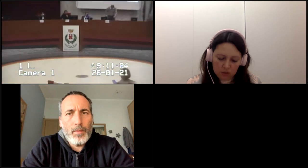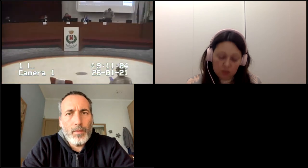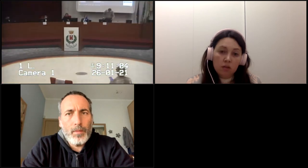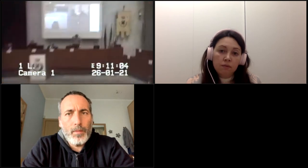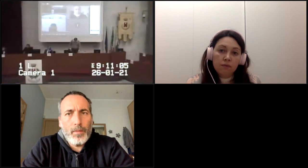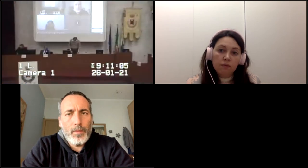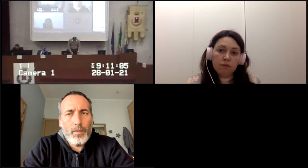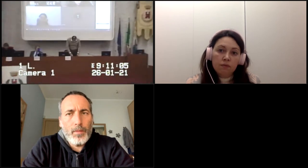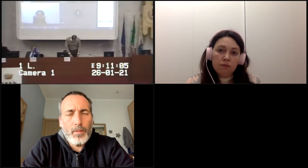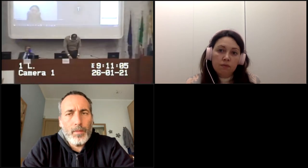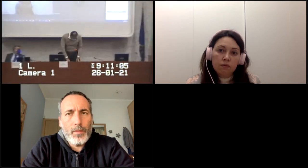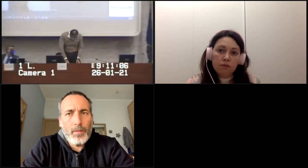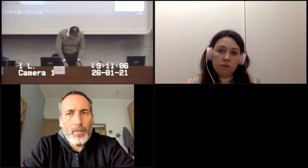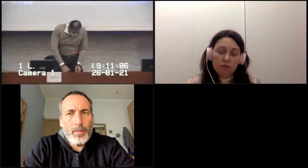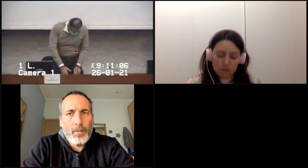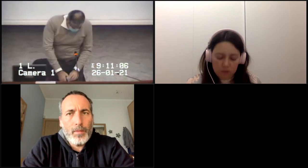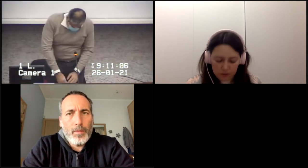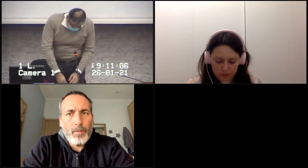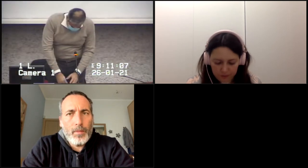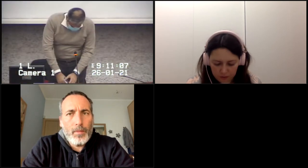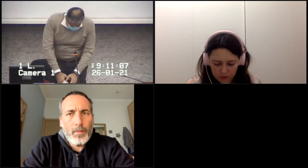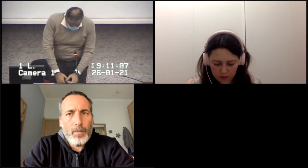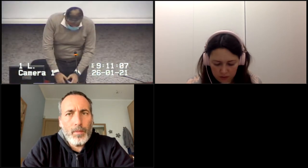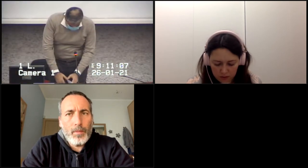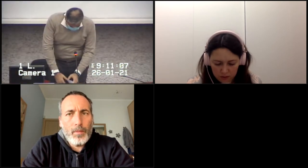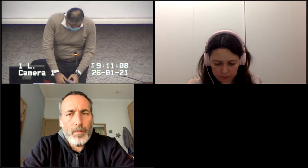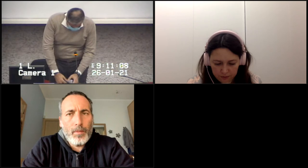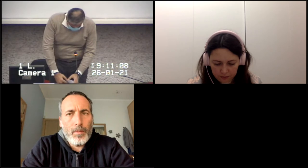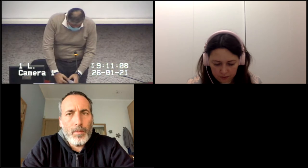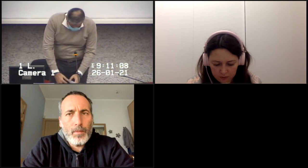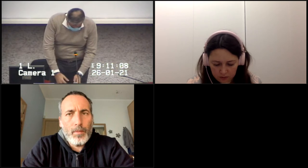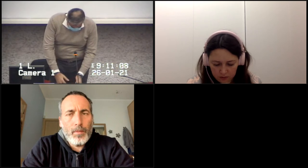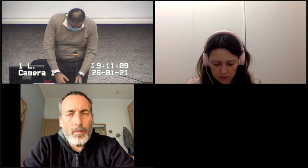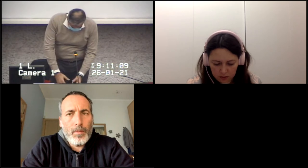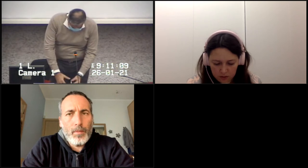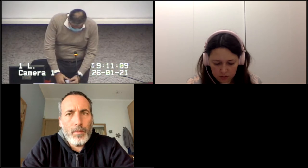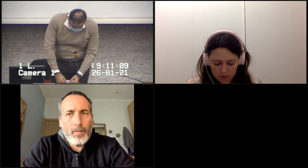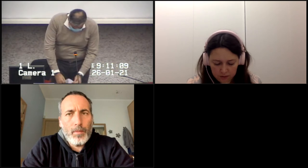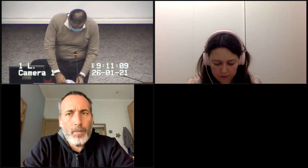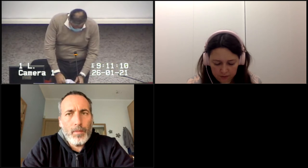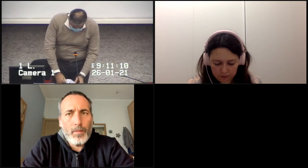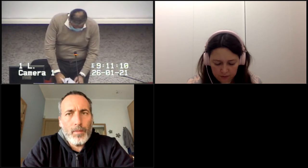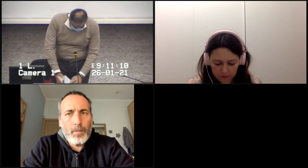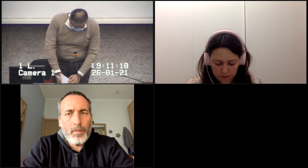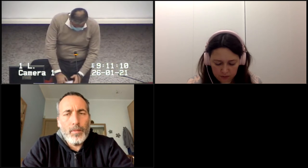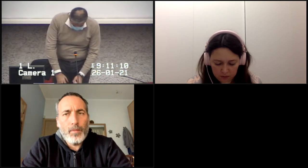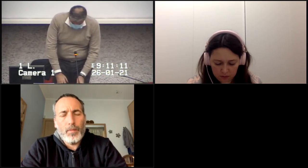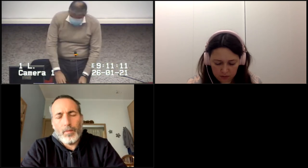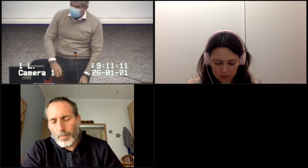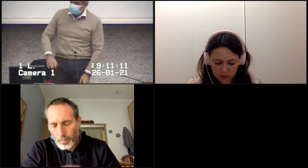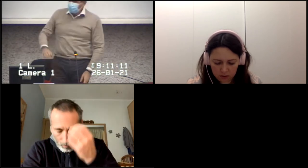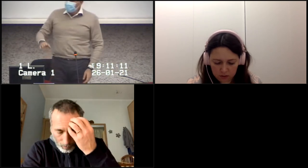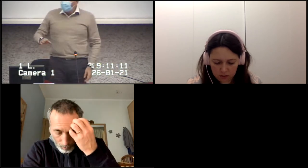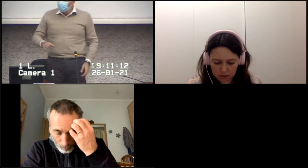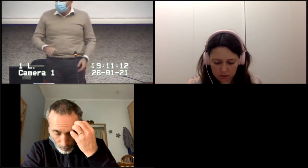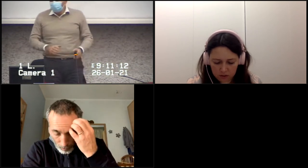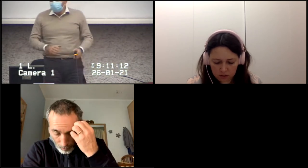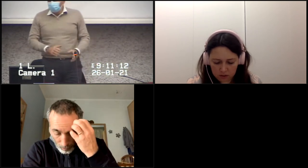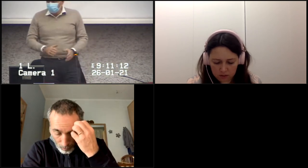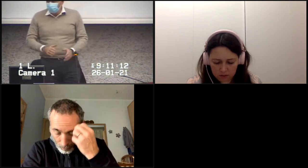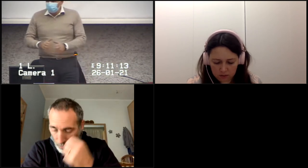Grazie. Volevo solo fare due precisazioni che in sede di presentazione mi sono dimenticato di darne menzione.